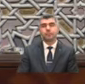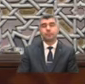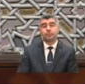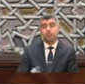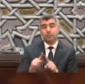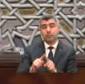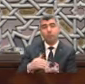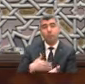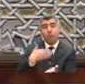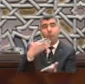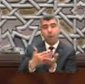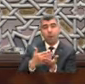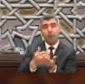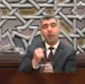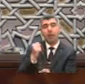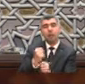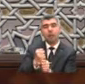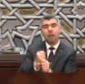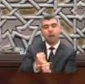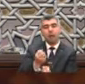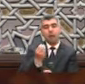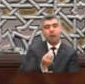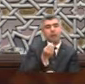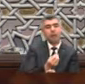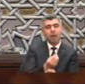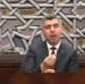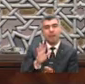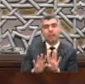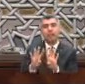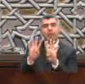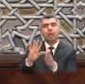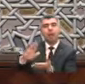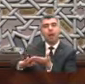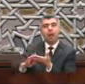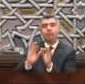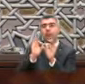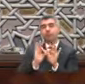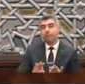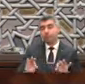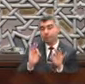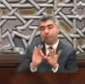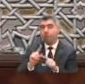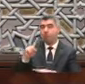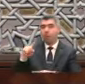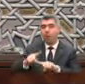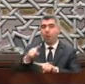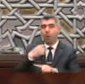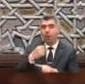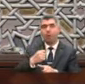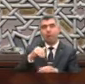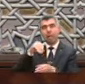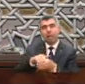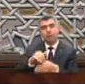الحد من إشكالية تشغيل الأطفال القاصرين للسيدات والسادة النواب المحترمين من فريق التجمع الوطني